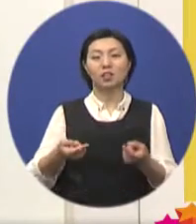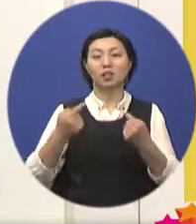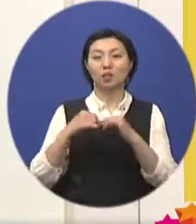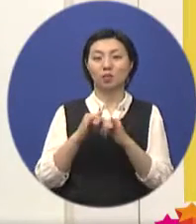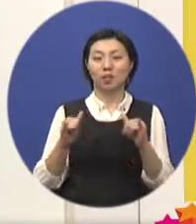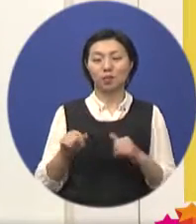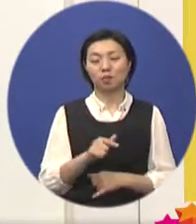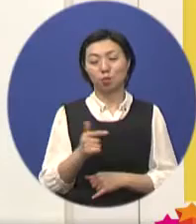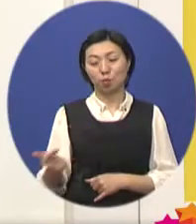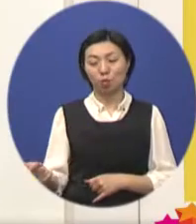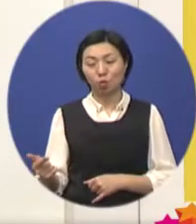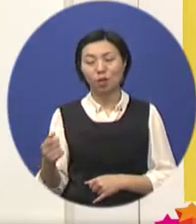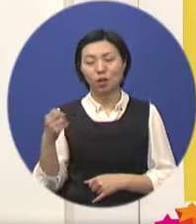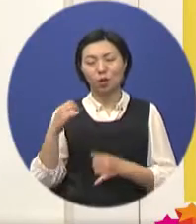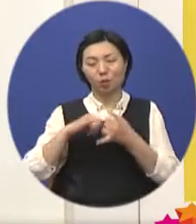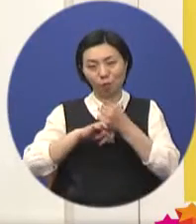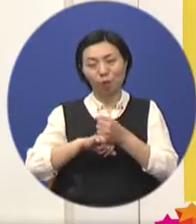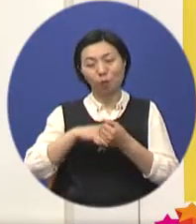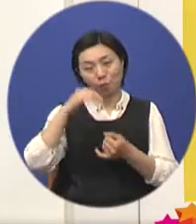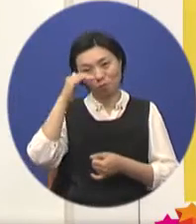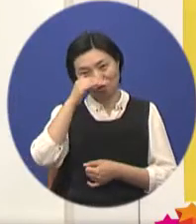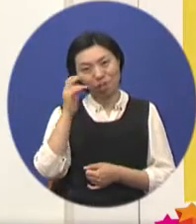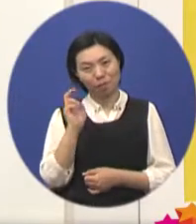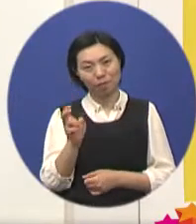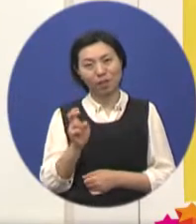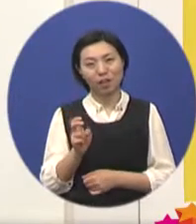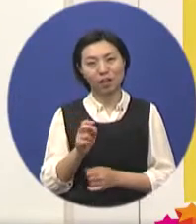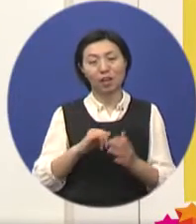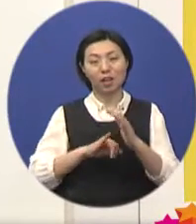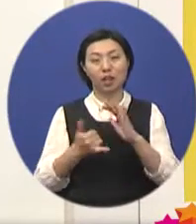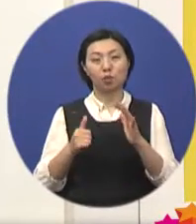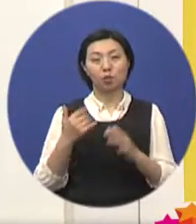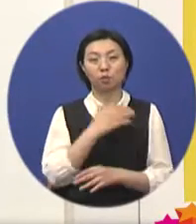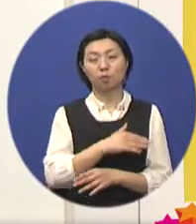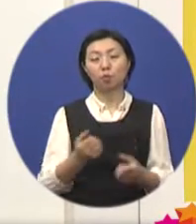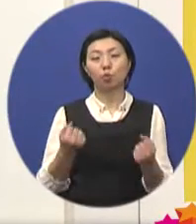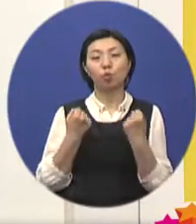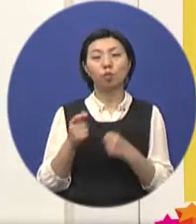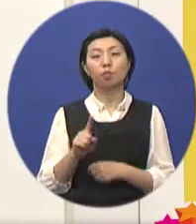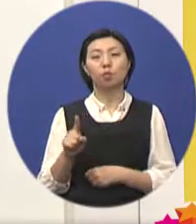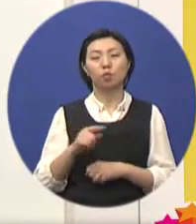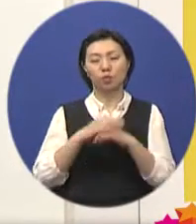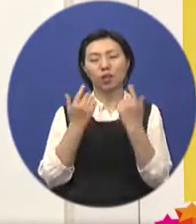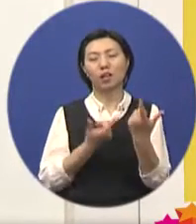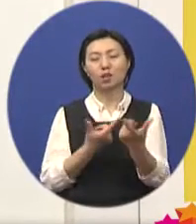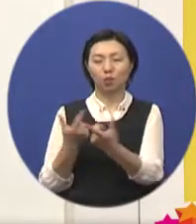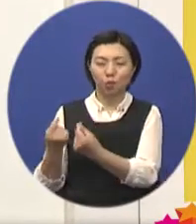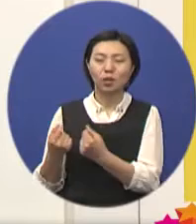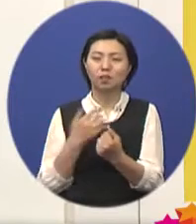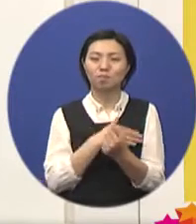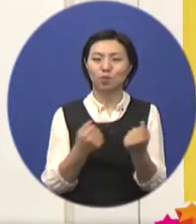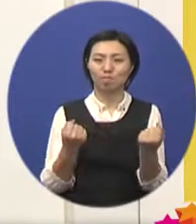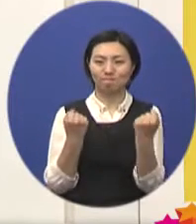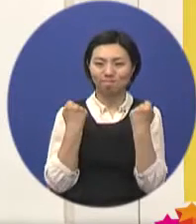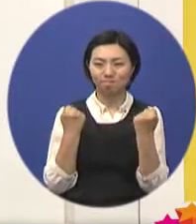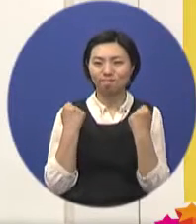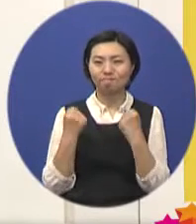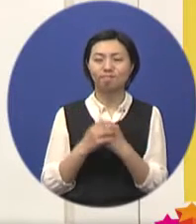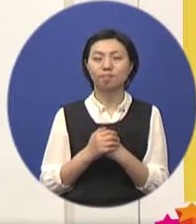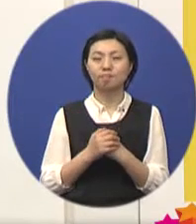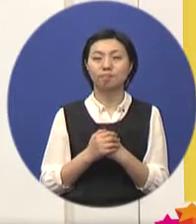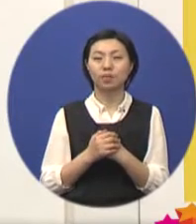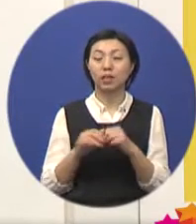보세요. 그럴까요? 그럼요. 그러면은 그 가족들 건강은 어떠십니까? 다들 건강해요. 아유. 그럼